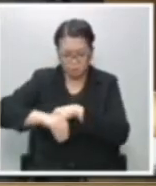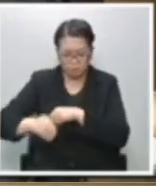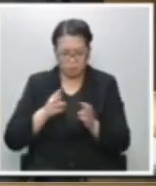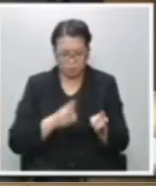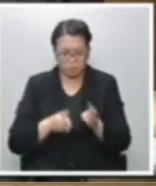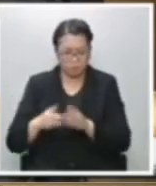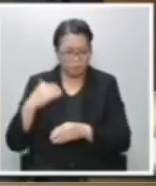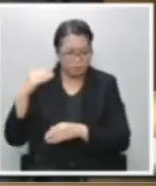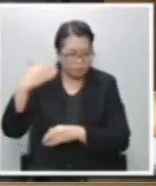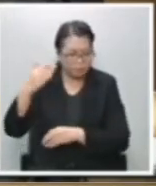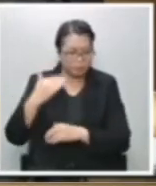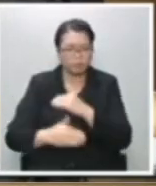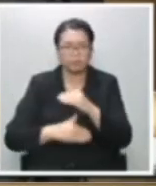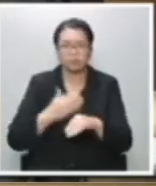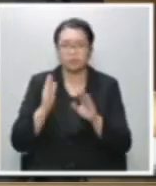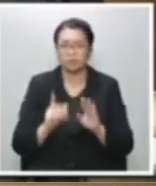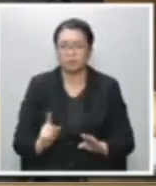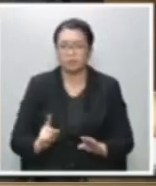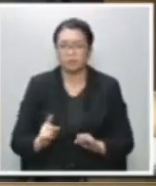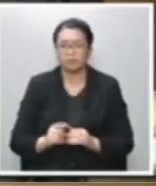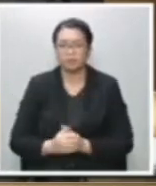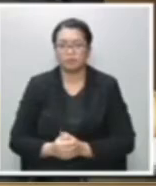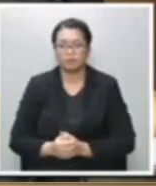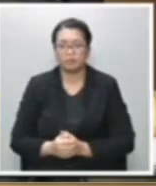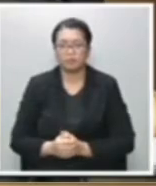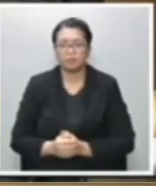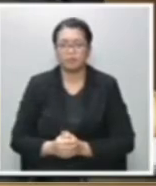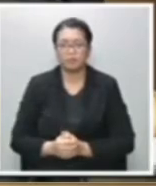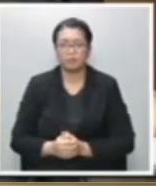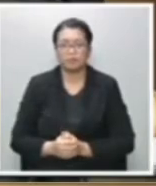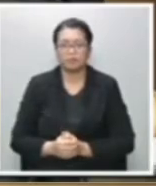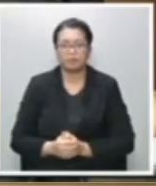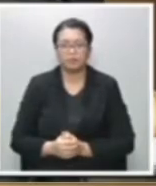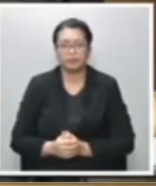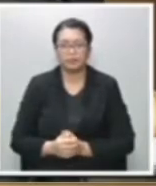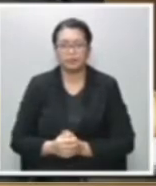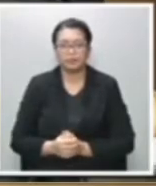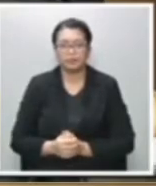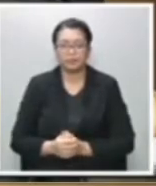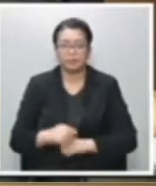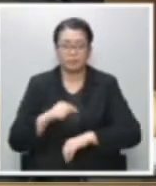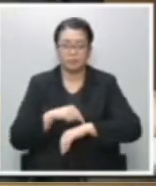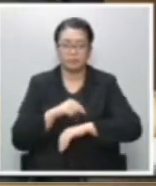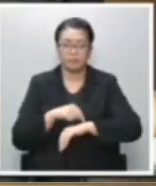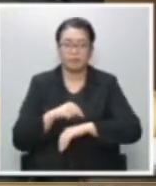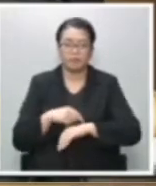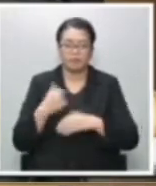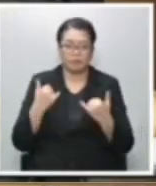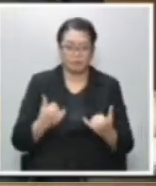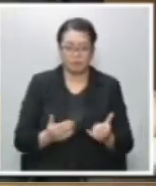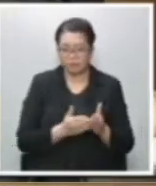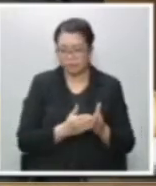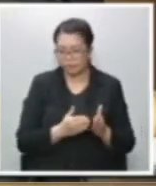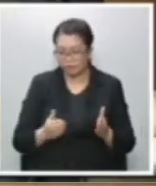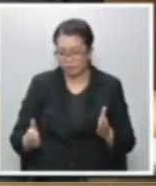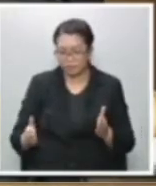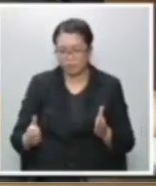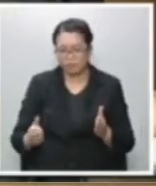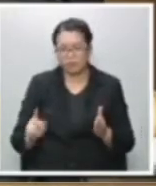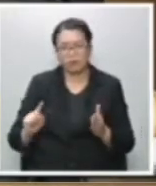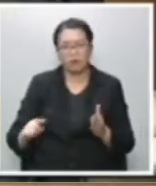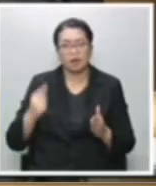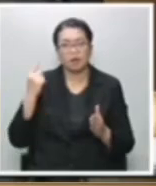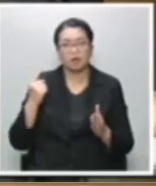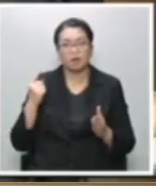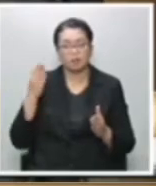นะครับอย่างไรก็ตามในส่วนนี้เนี่ยระยะเวลาตั้งแต่บัดนี้จนถึงการเริ่มต้นในครอบ